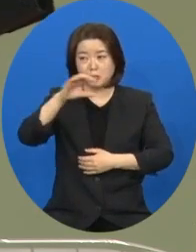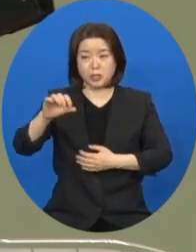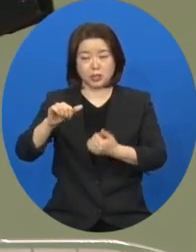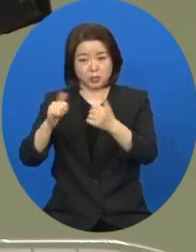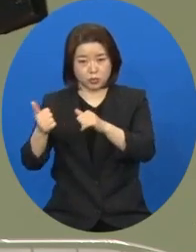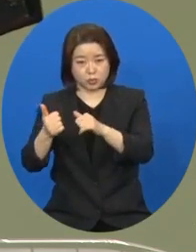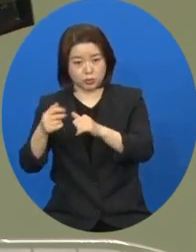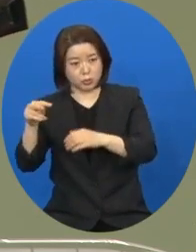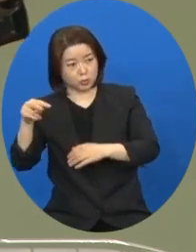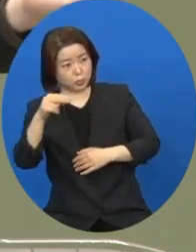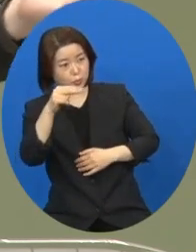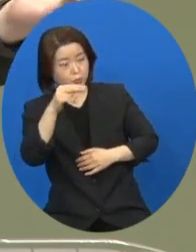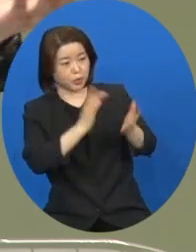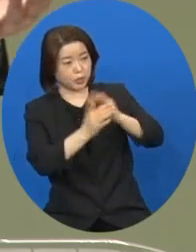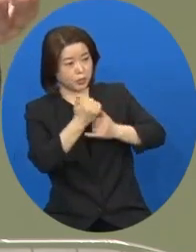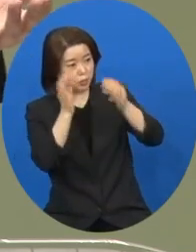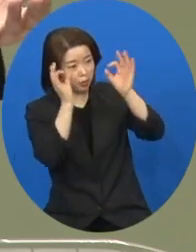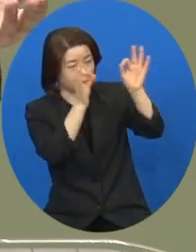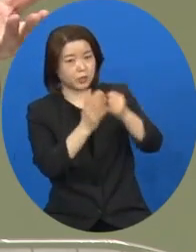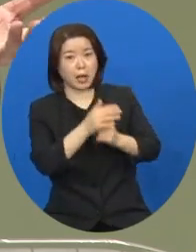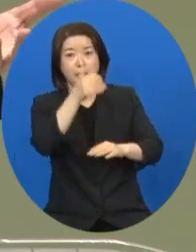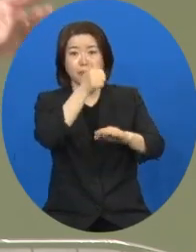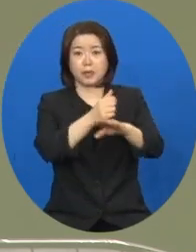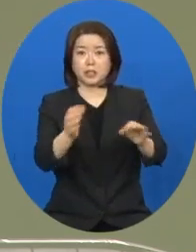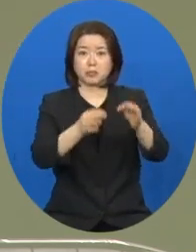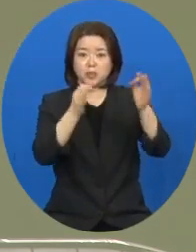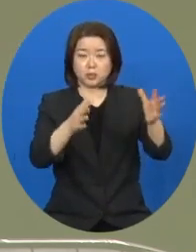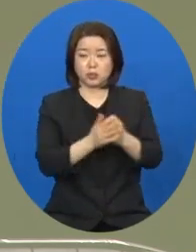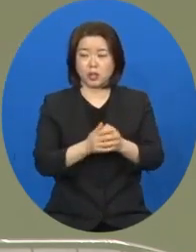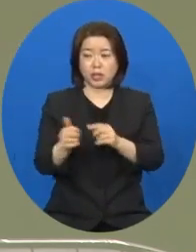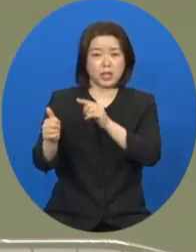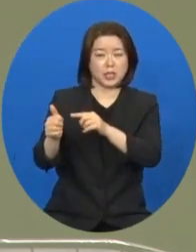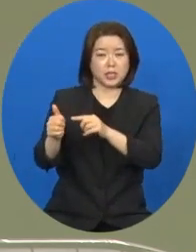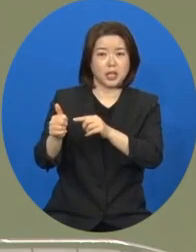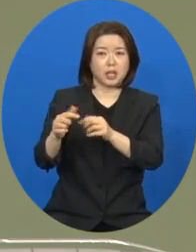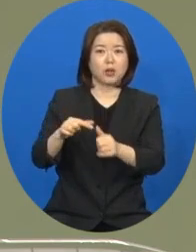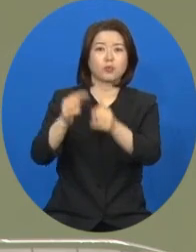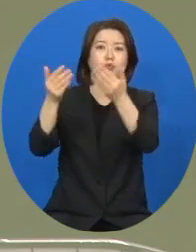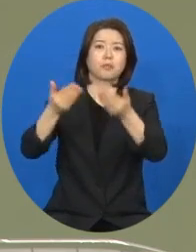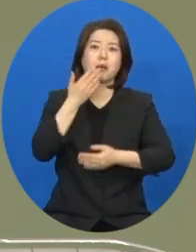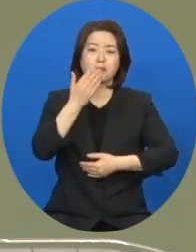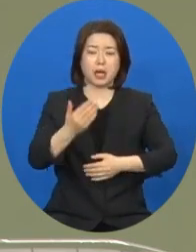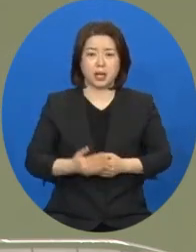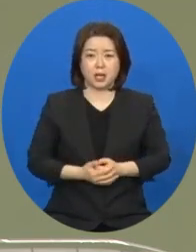보니까 그 마지막 순간에 그는 구원받을 수 있었거든요.